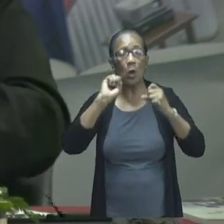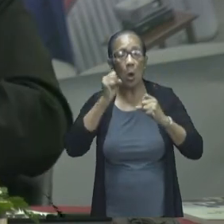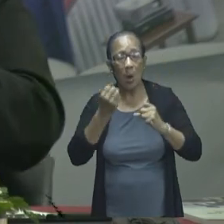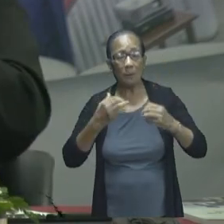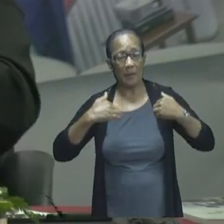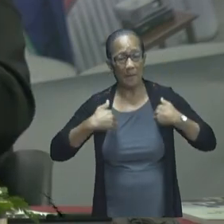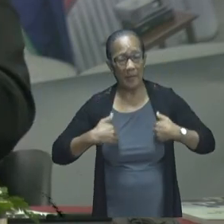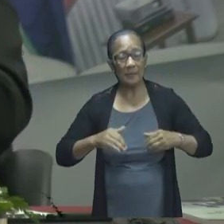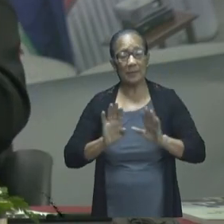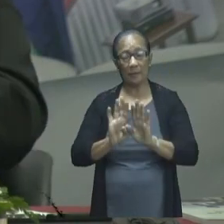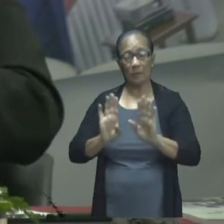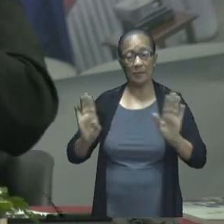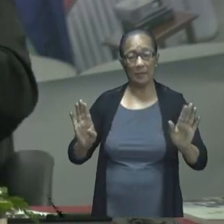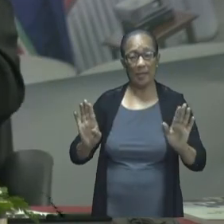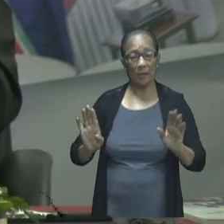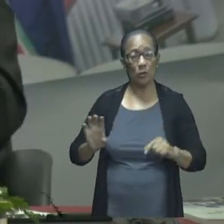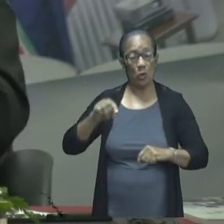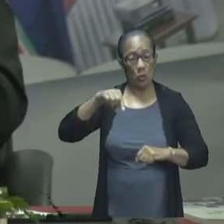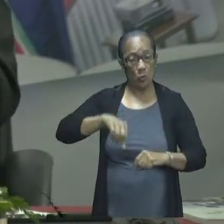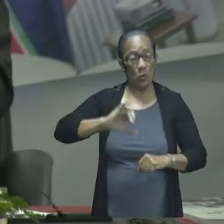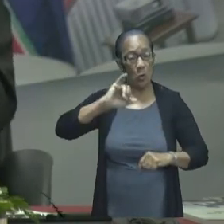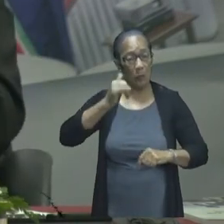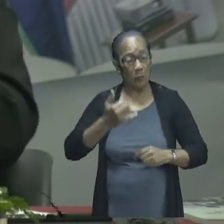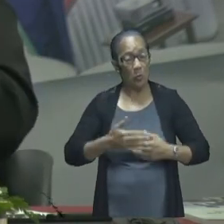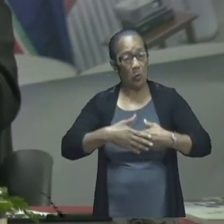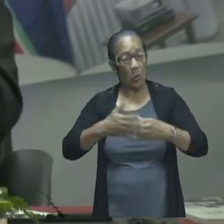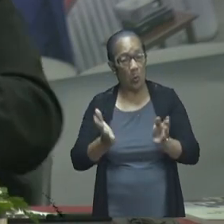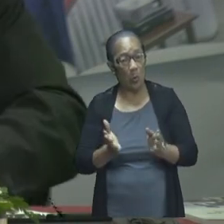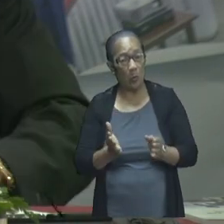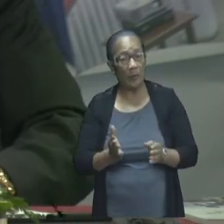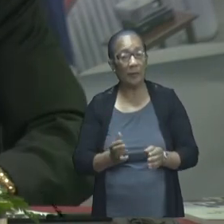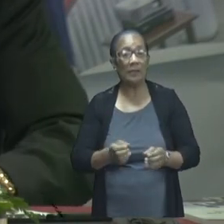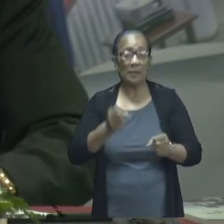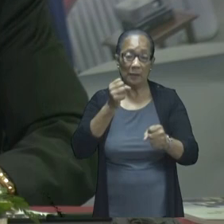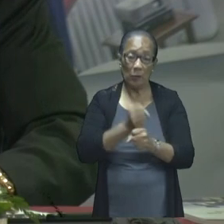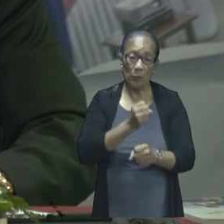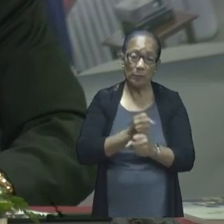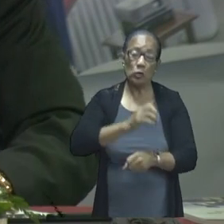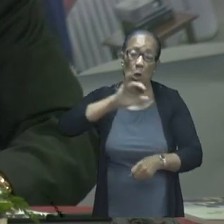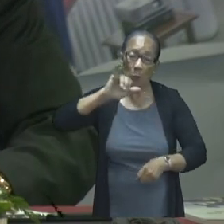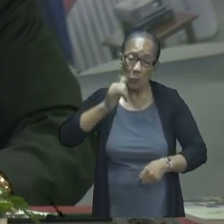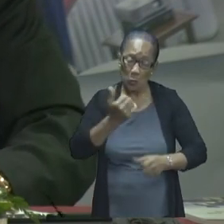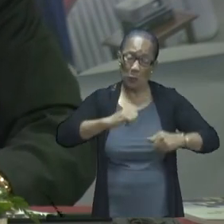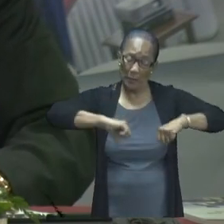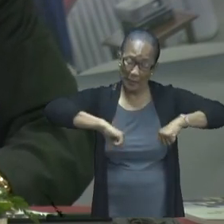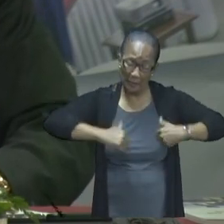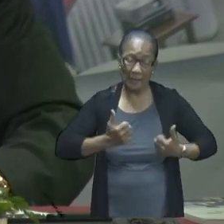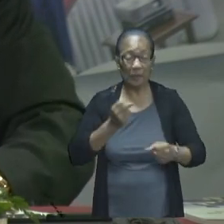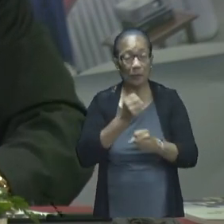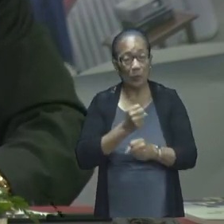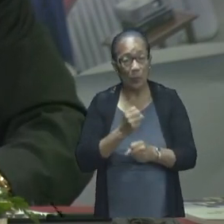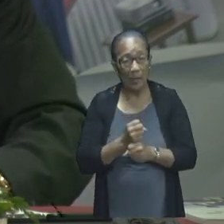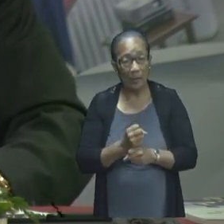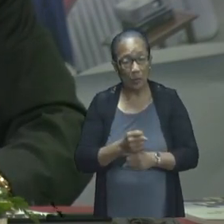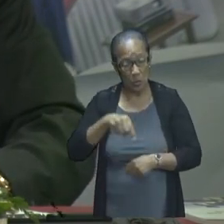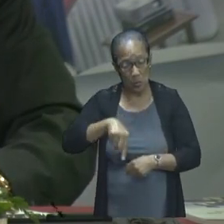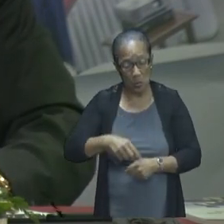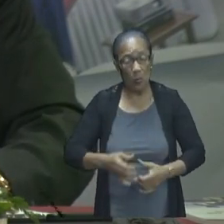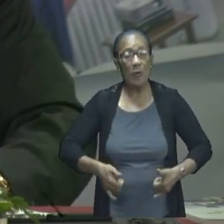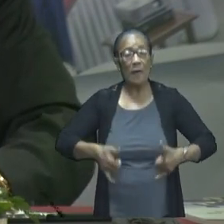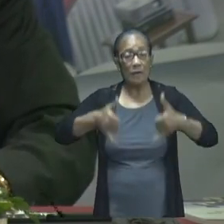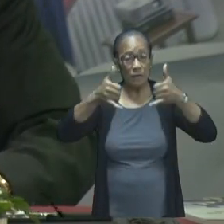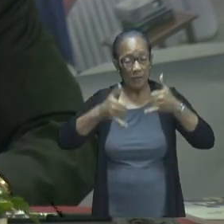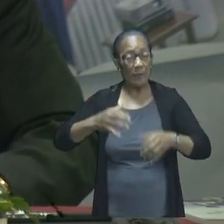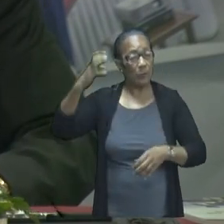nieuwe fauna die pasco voet nu moeten de reguliere dienst en weer gaan started as you inderdaad enorm veel problemen enorm veel